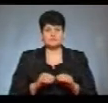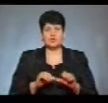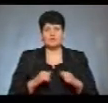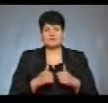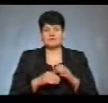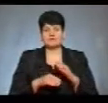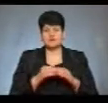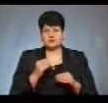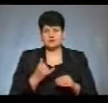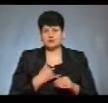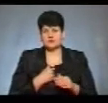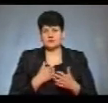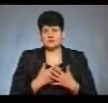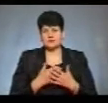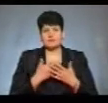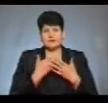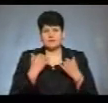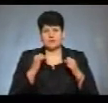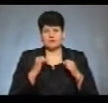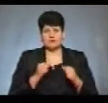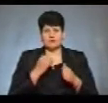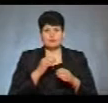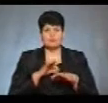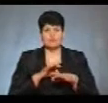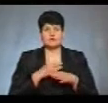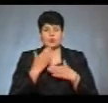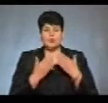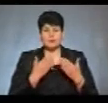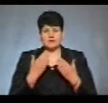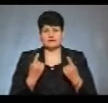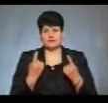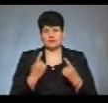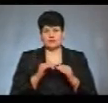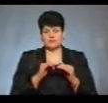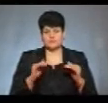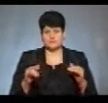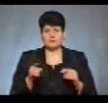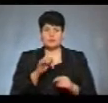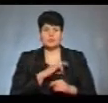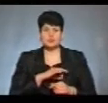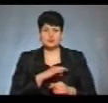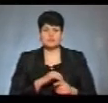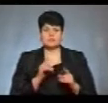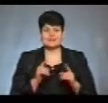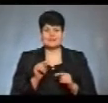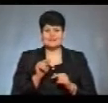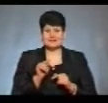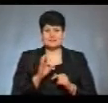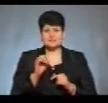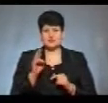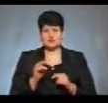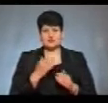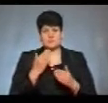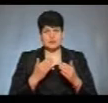наприклад, у нас немає, значить, можливості проводити подібні опитування на достатньо високому фаховому рівні. Тому ми користуємося тільки тими соціологічними опитуваннями.